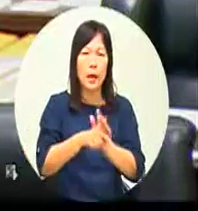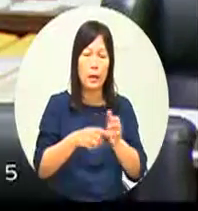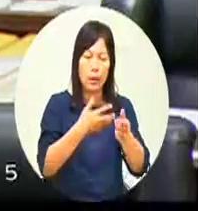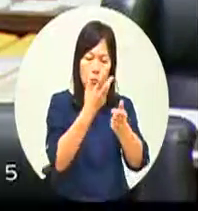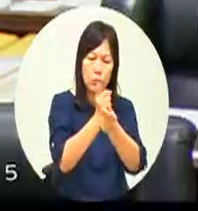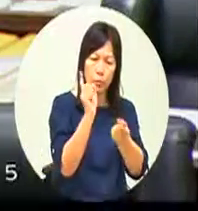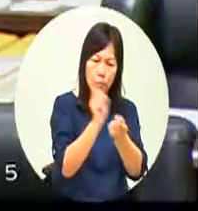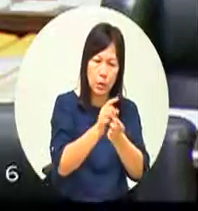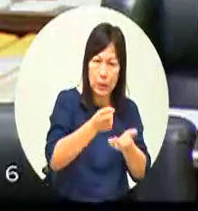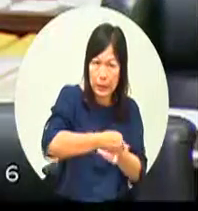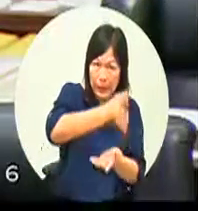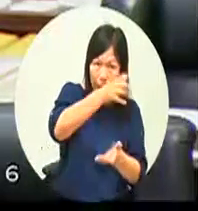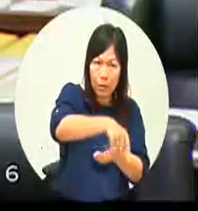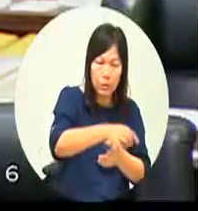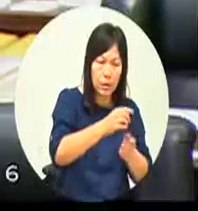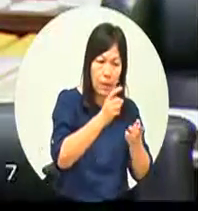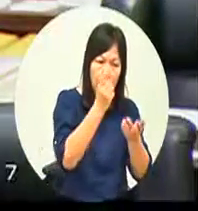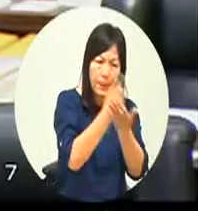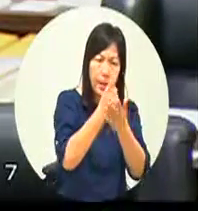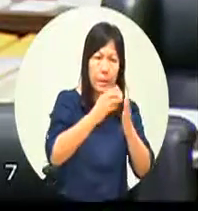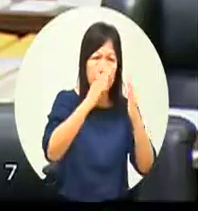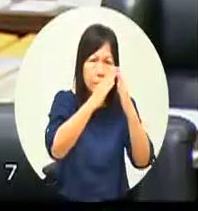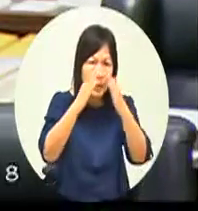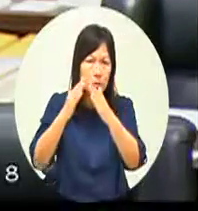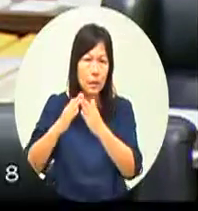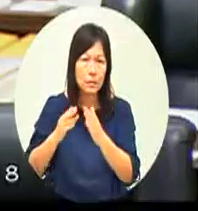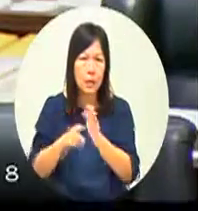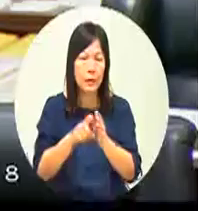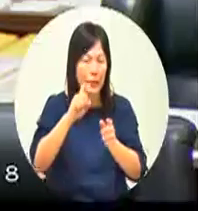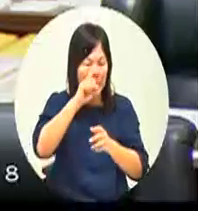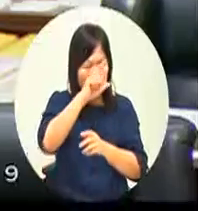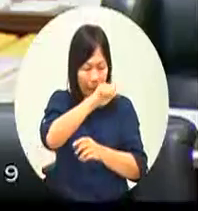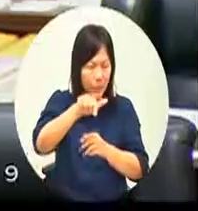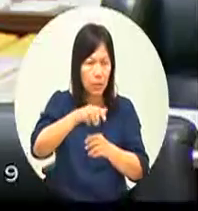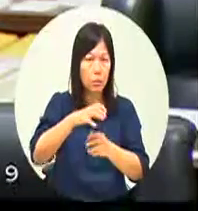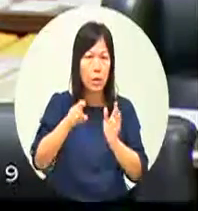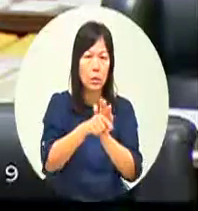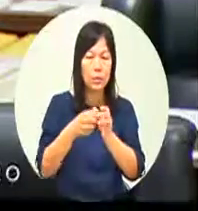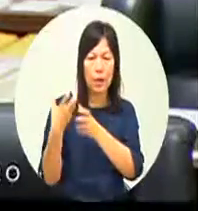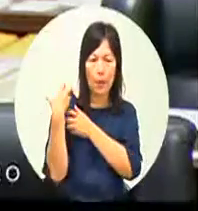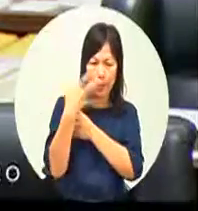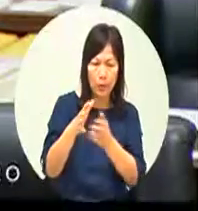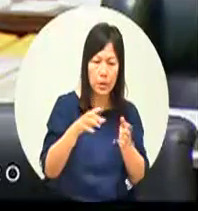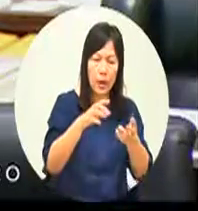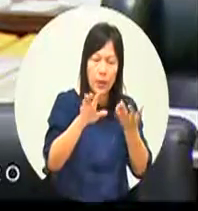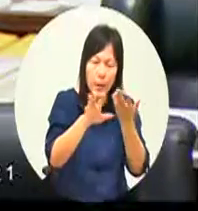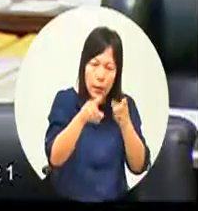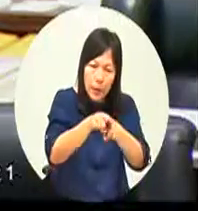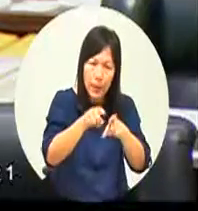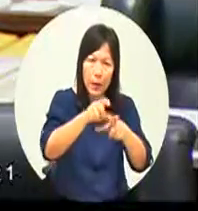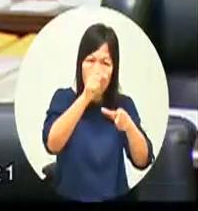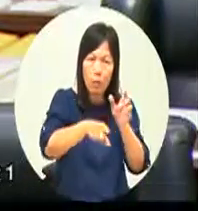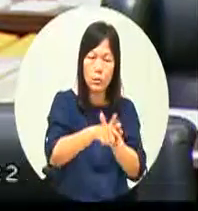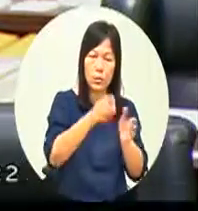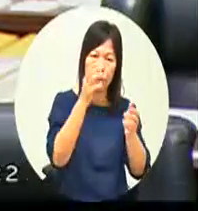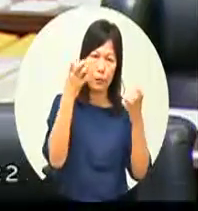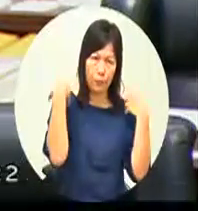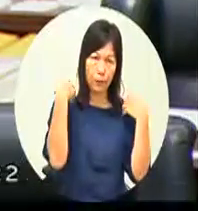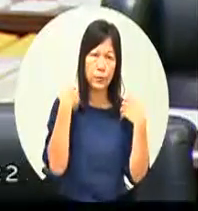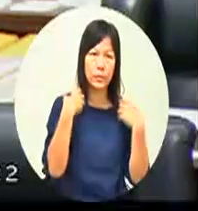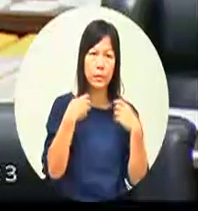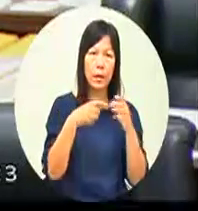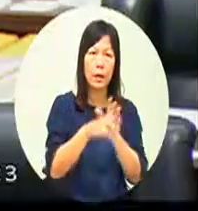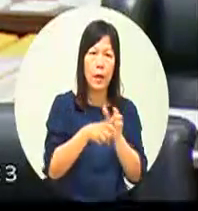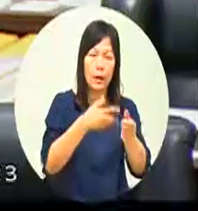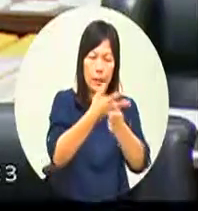说大楼的家户住户的家户垃圾，它虽然是委托外面的民营业者，我们已经有，他